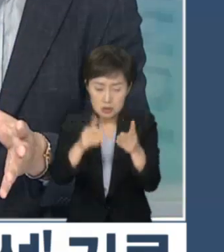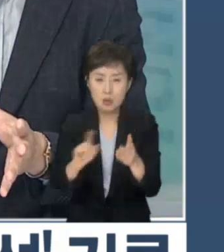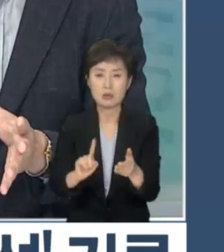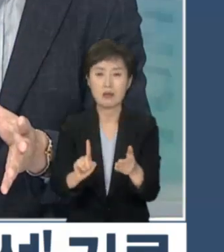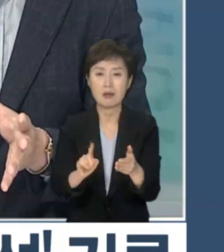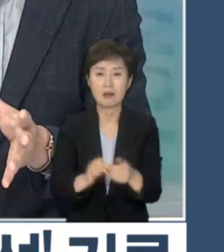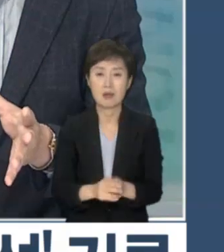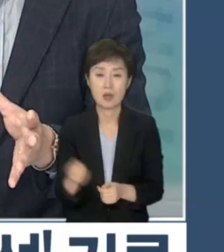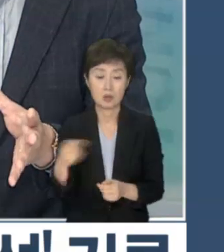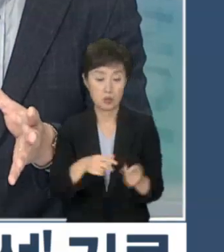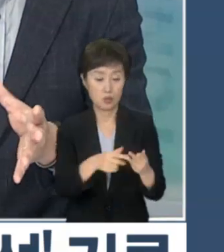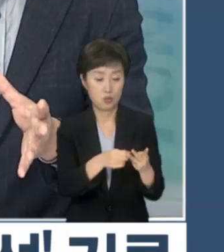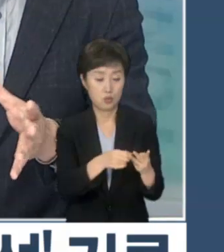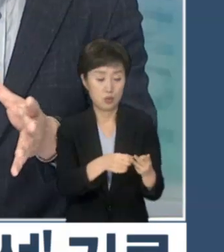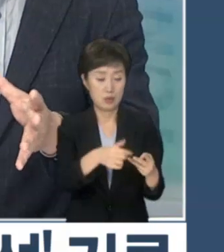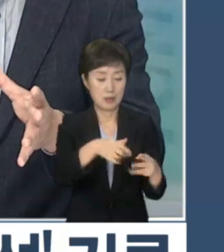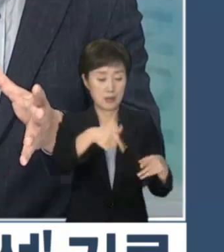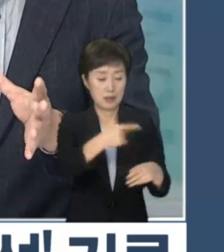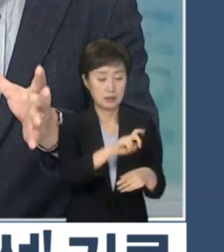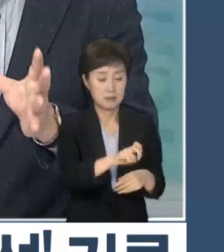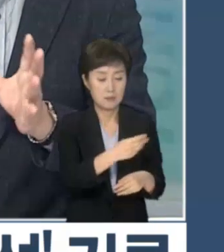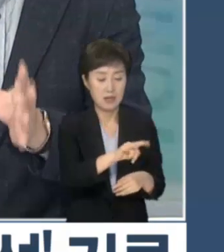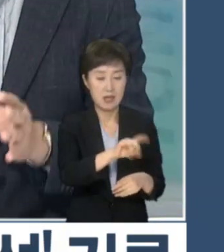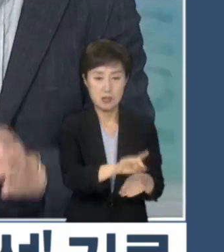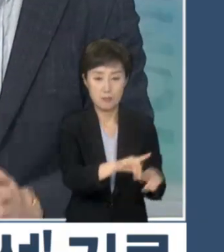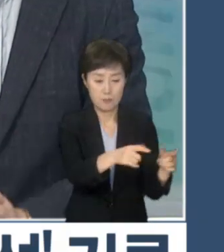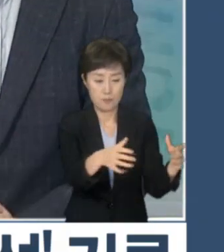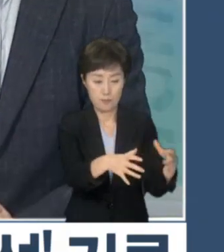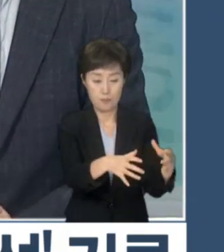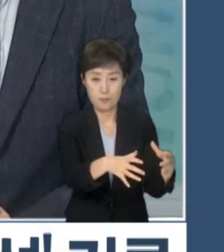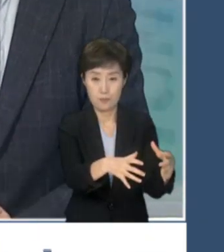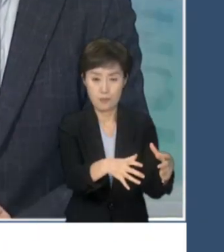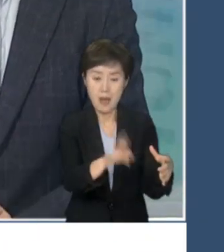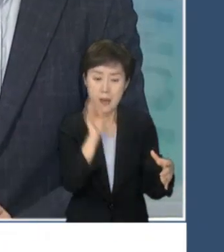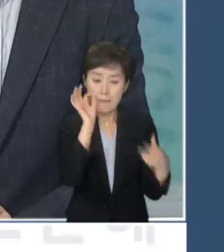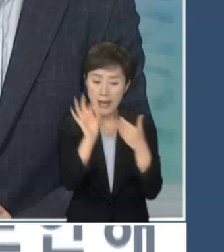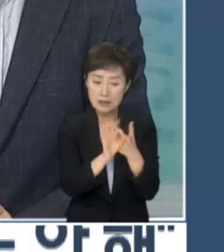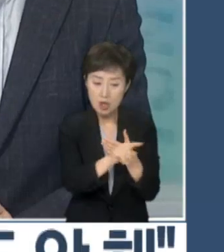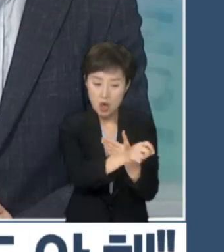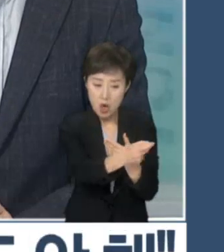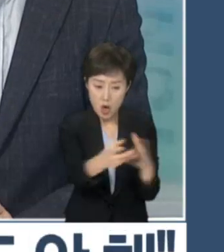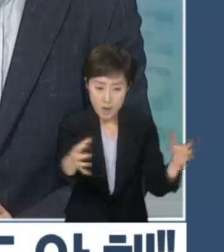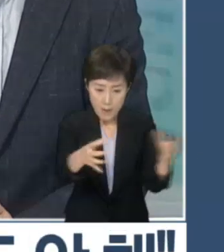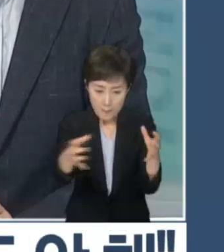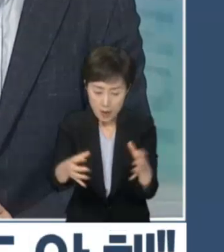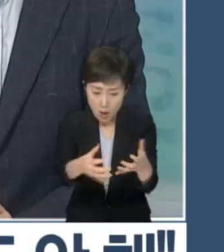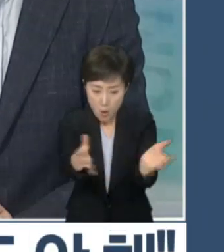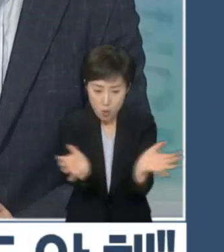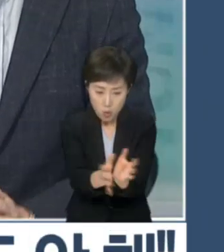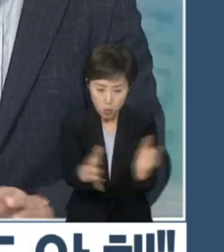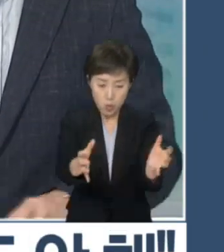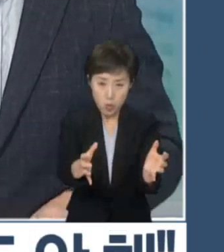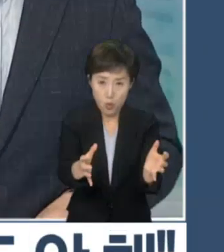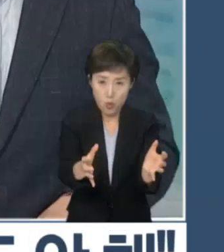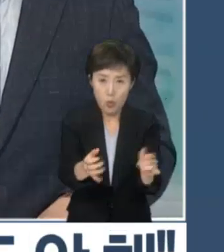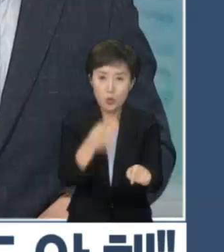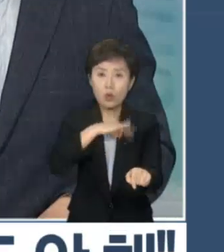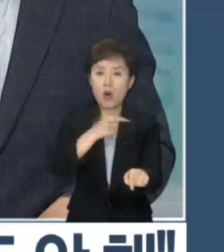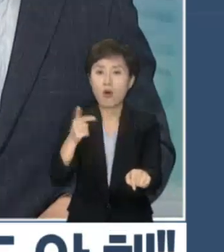금태섭 신당이라든지 이런 정당들이 힘을 합쳐졌을 때의 효과는 또 있거든요.